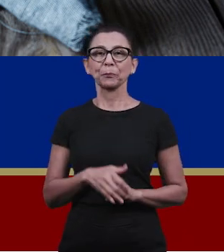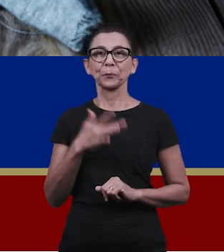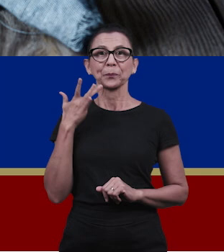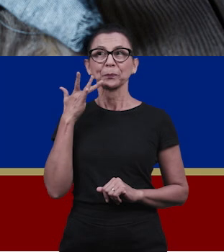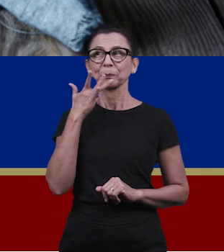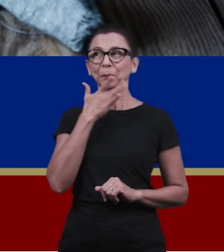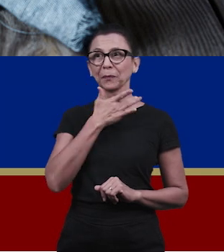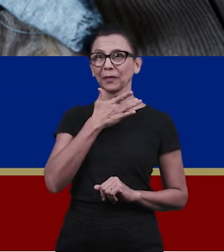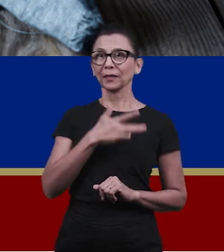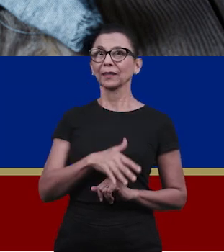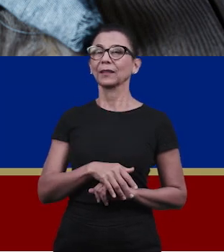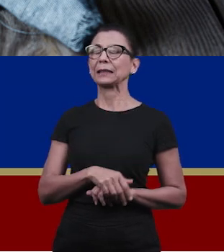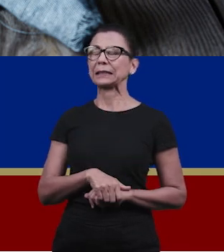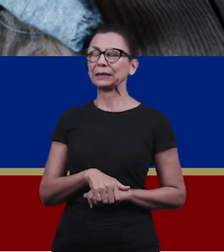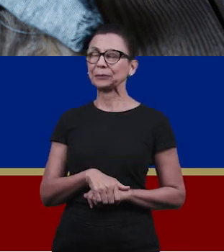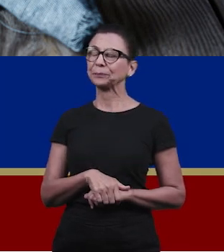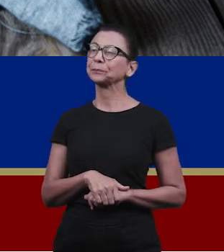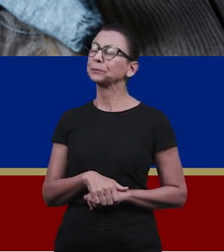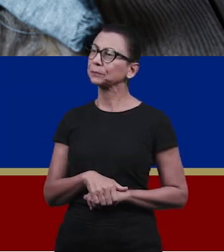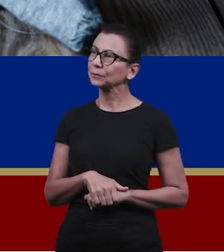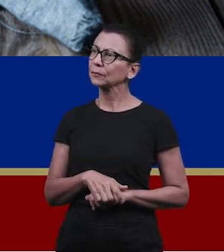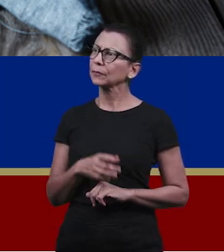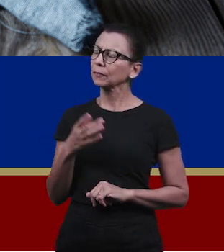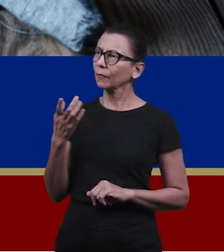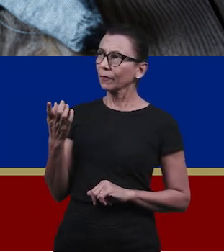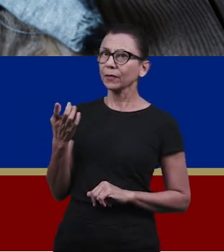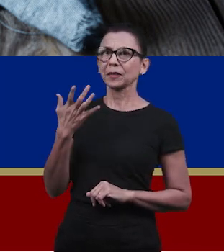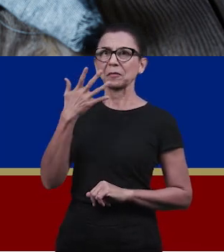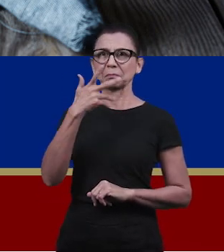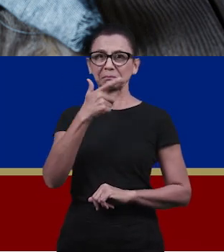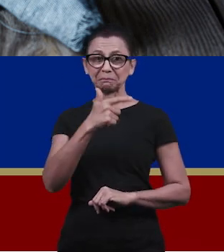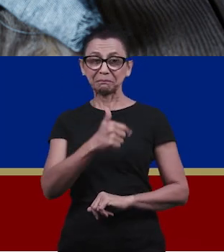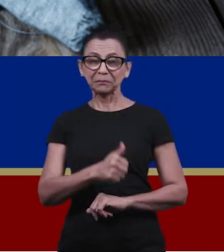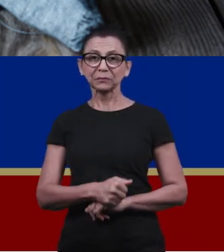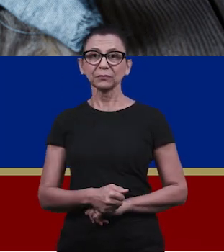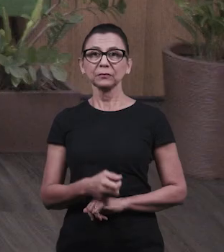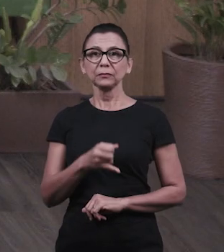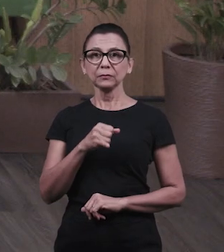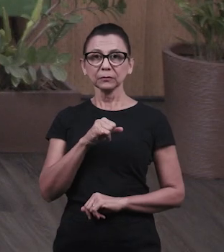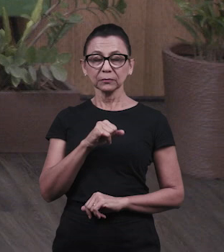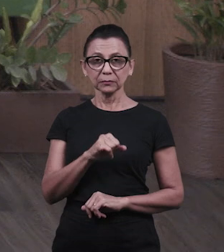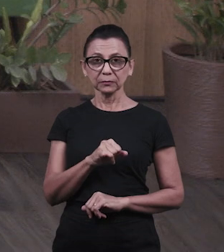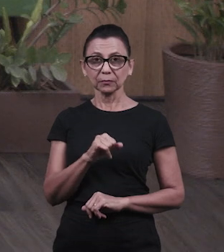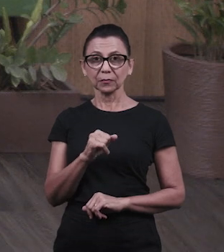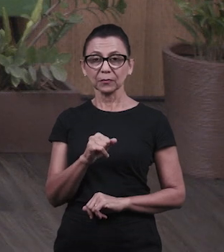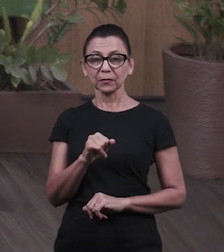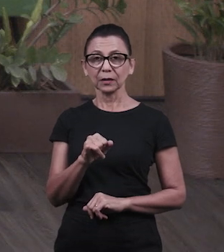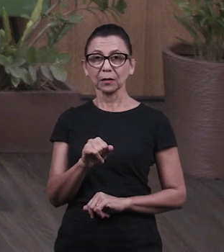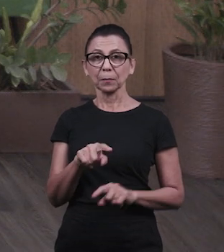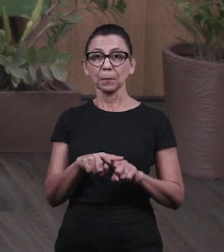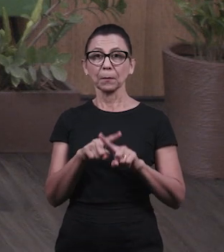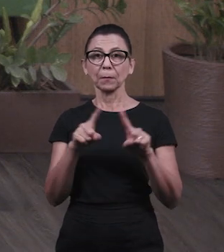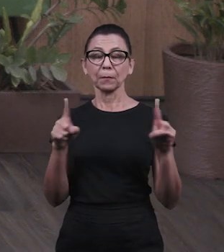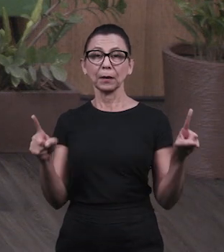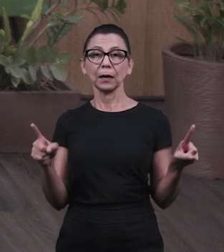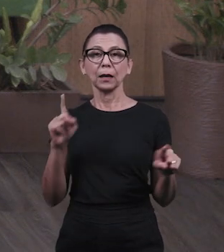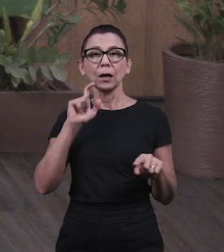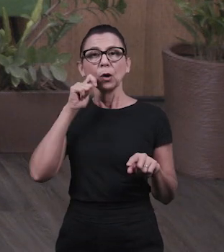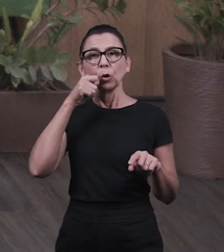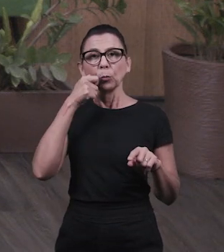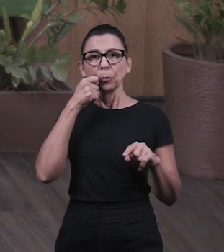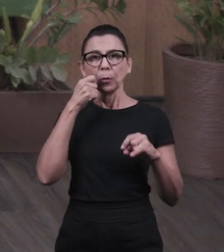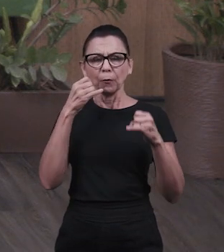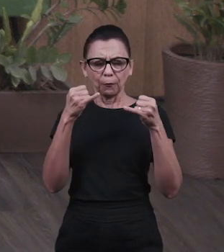дрожжах он красивый такой, пышный. А Хлебы без